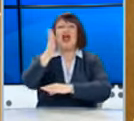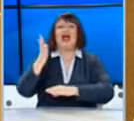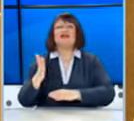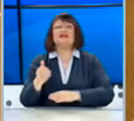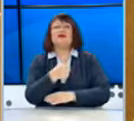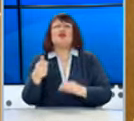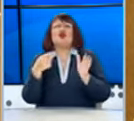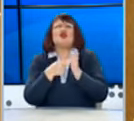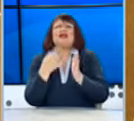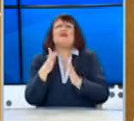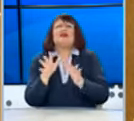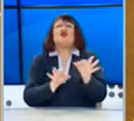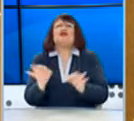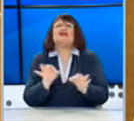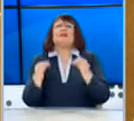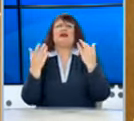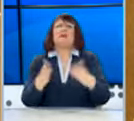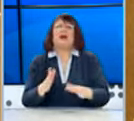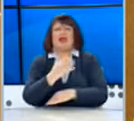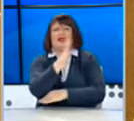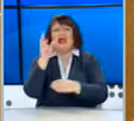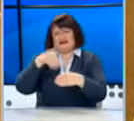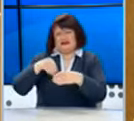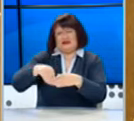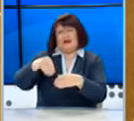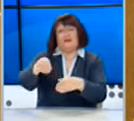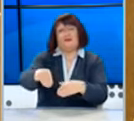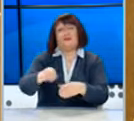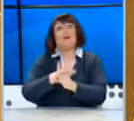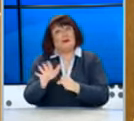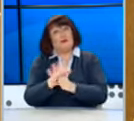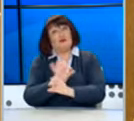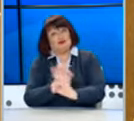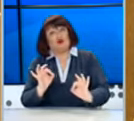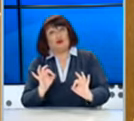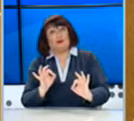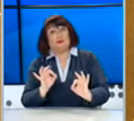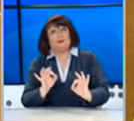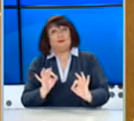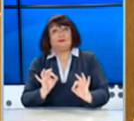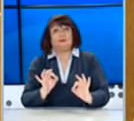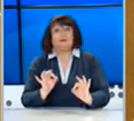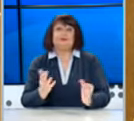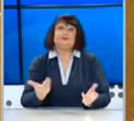αναδασώνονται 1.500 στρέμματα. Είναι αυτό επαρκής αποκατάσταση?